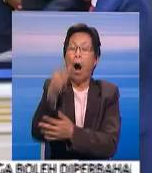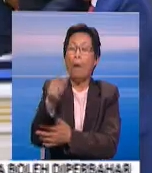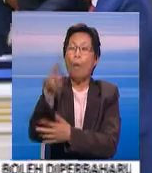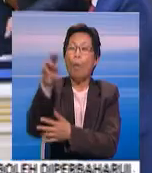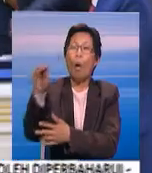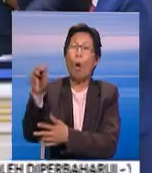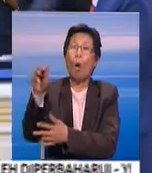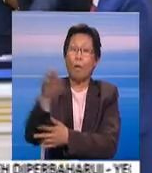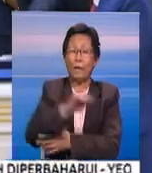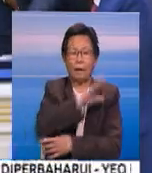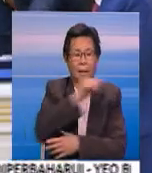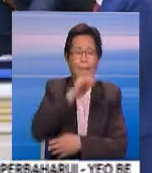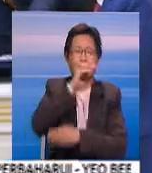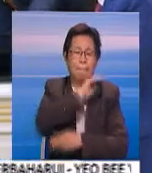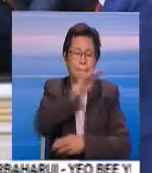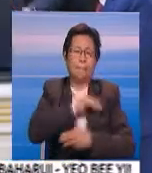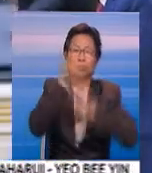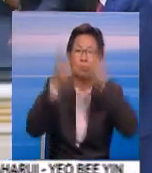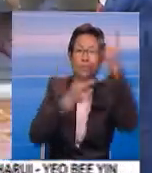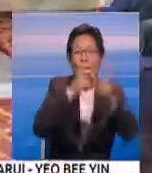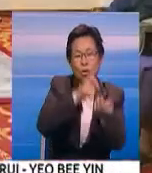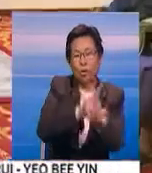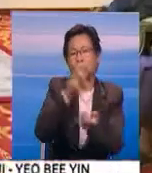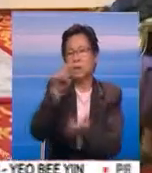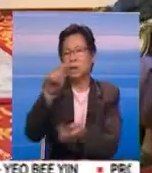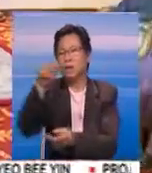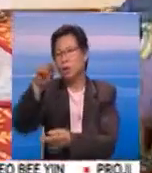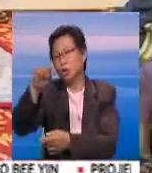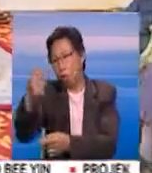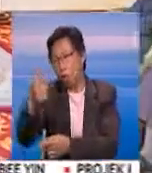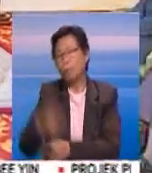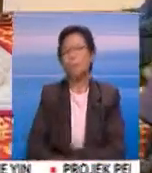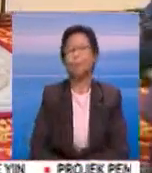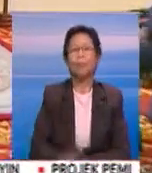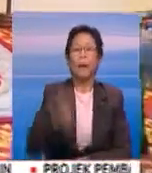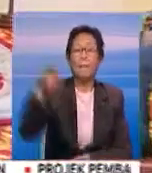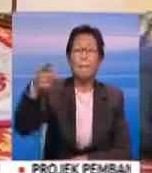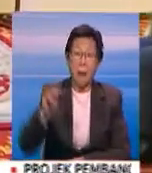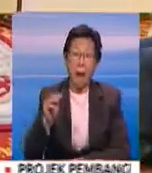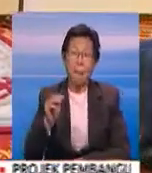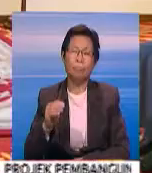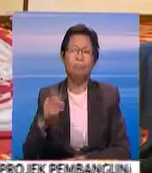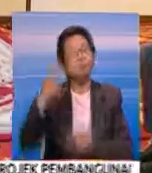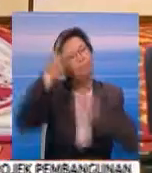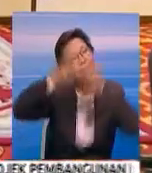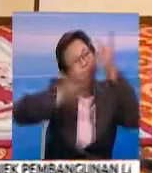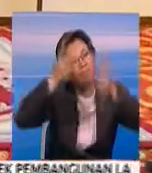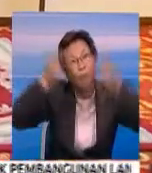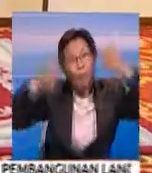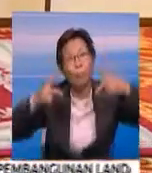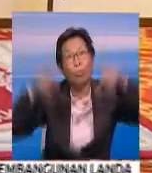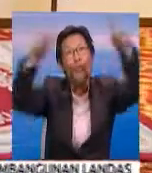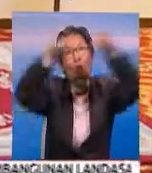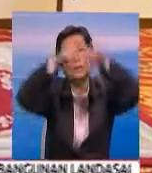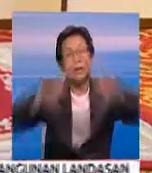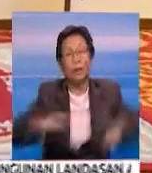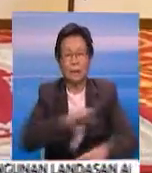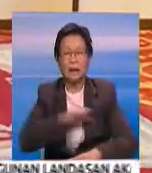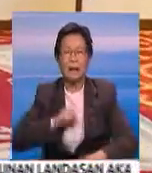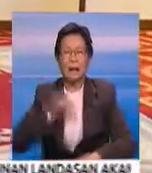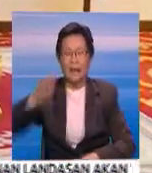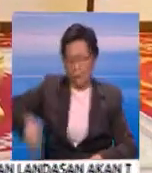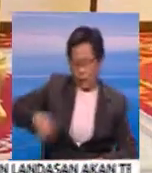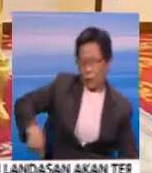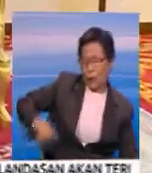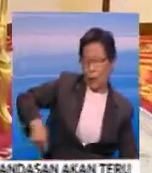Modrirot dan Menteri Pelancongan Dr. Tong Khon. Perdana Menteri kemudiannya mengadakan kunjungan hormat terhadap Presiden Dewan Senat Kemboja,